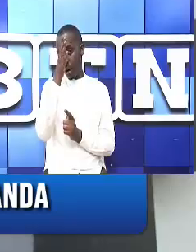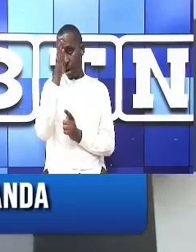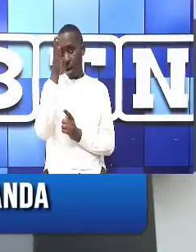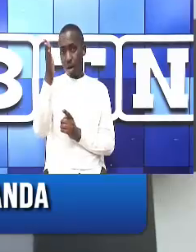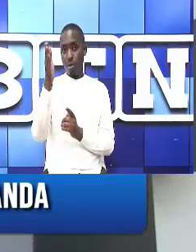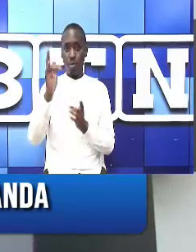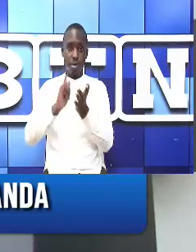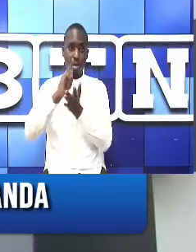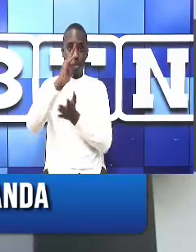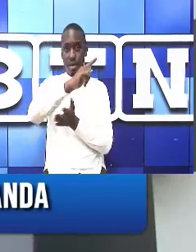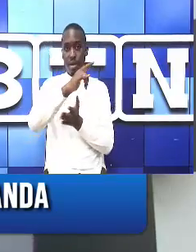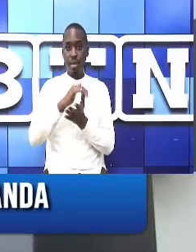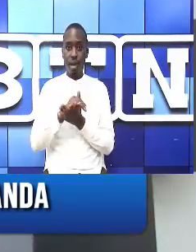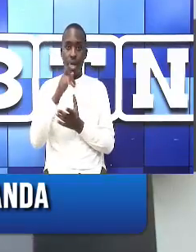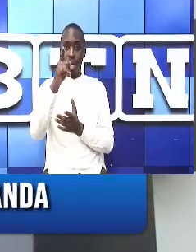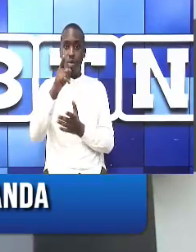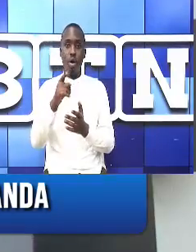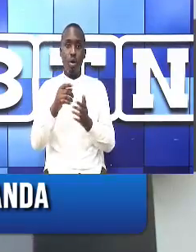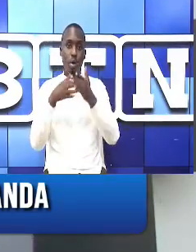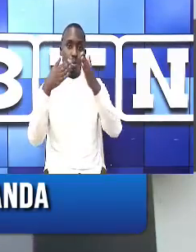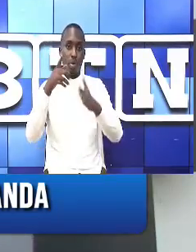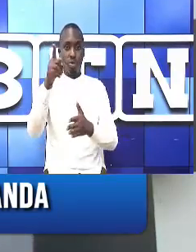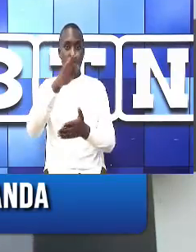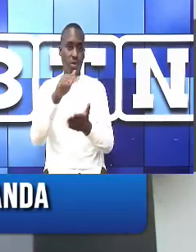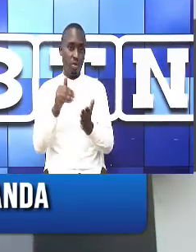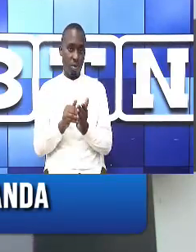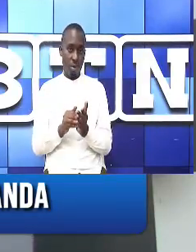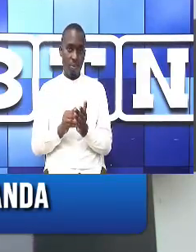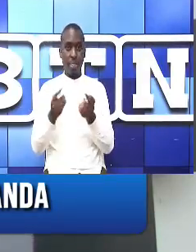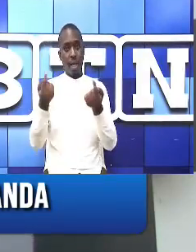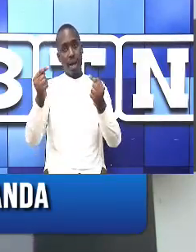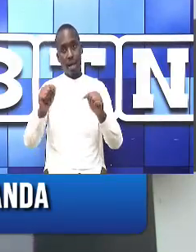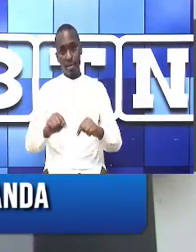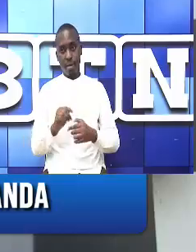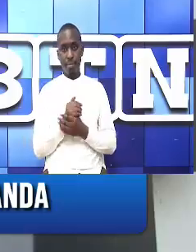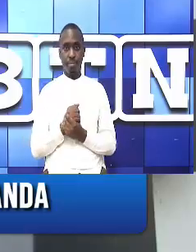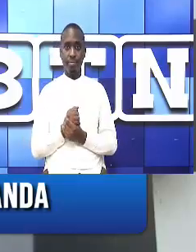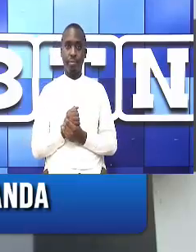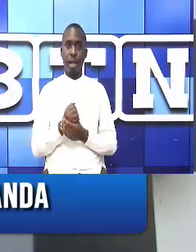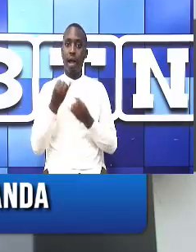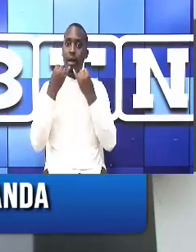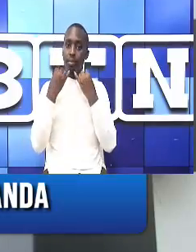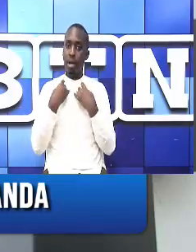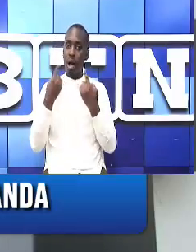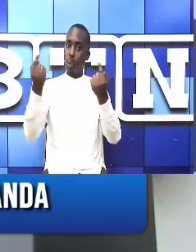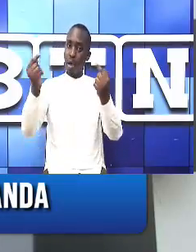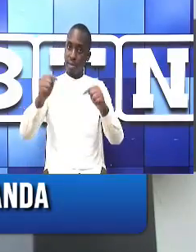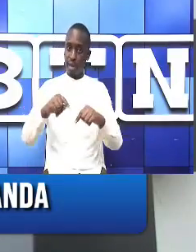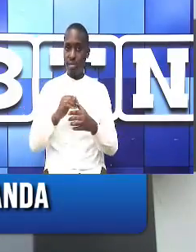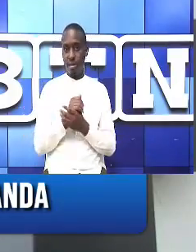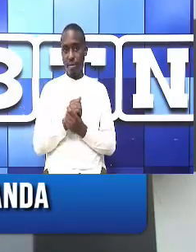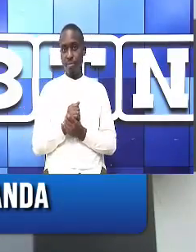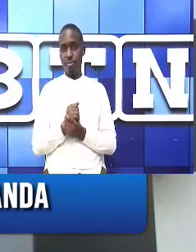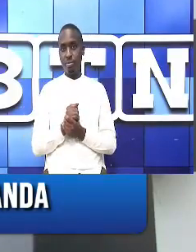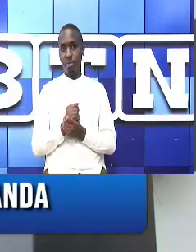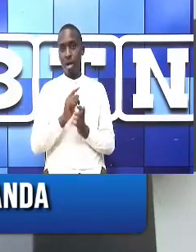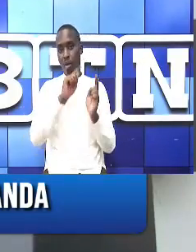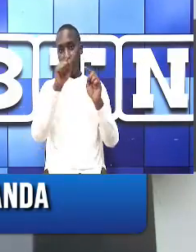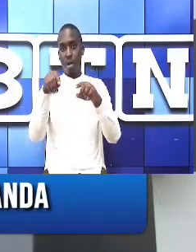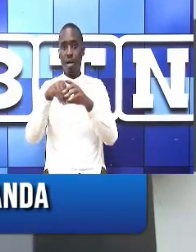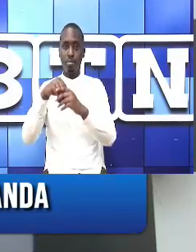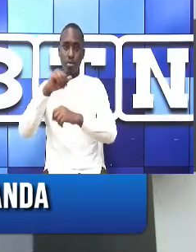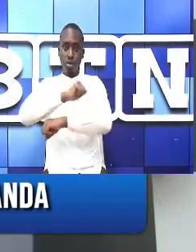kibuga cy'indege niwe wari ukuriye icyo kigo yego araza arambye ati wazaje akujyana mu